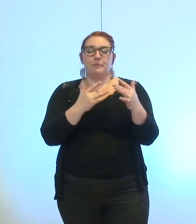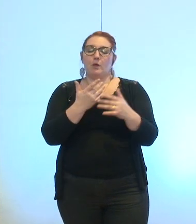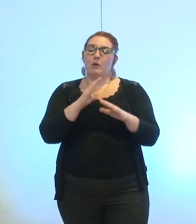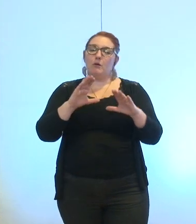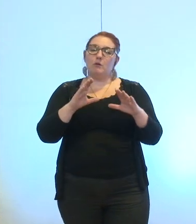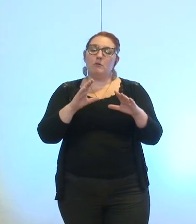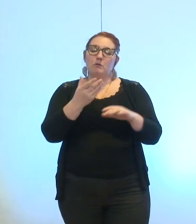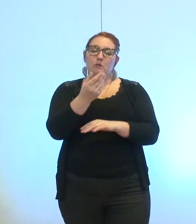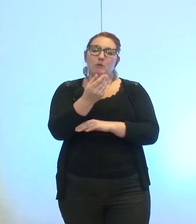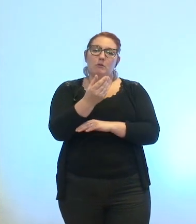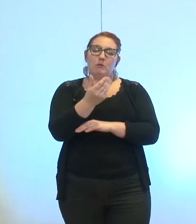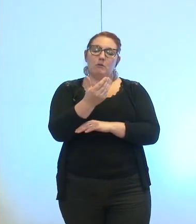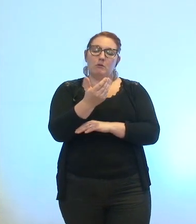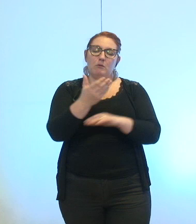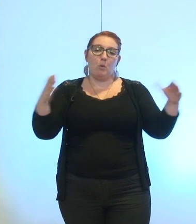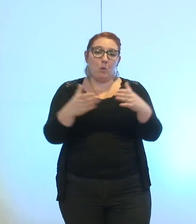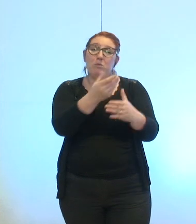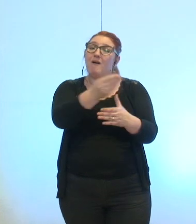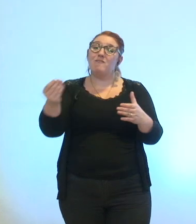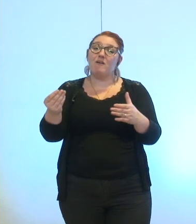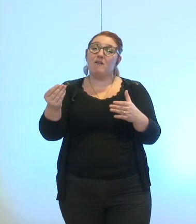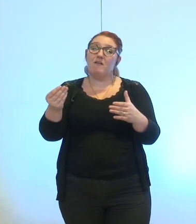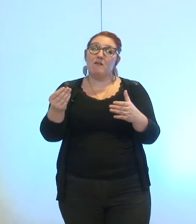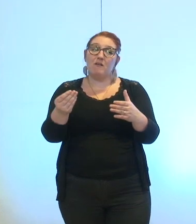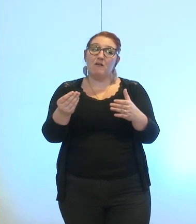d'enfants on augmente le nombre d'animateurs